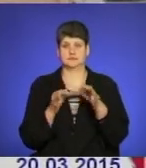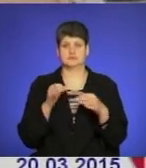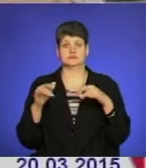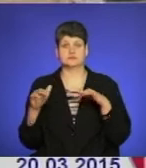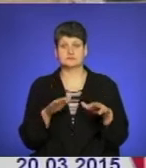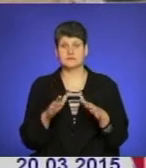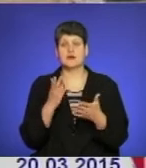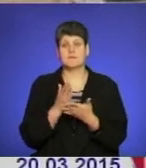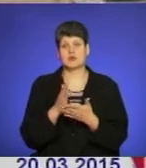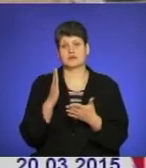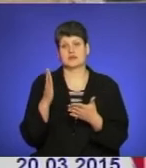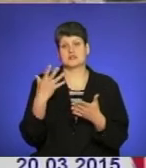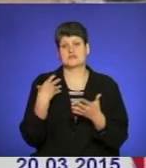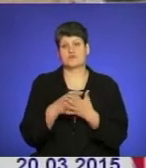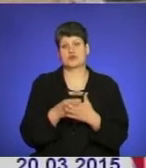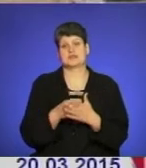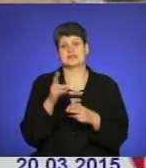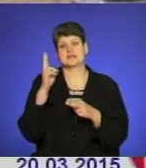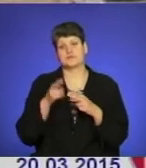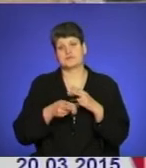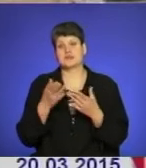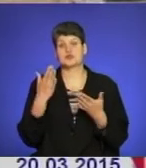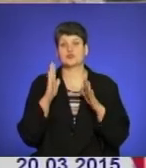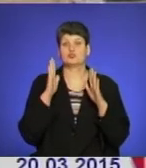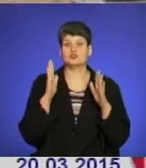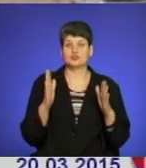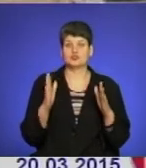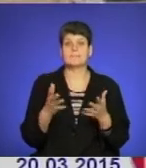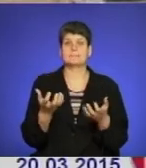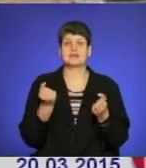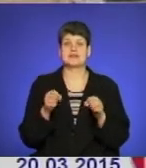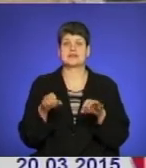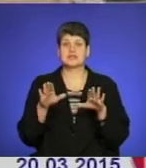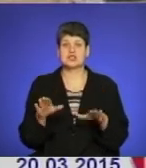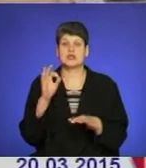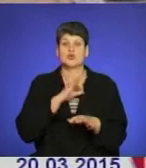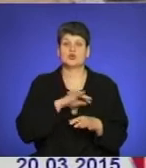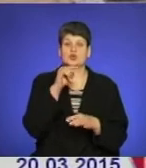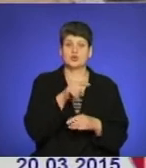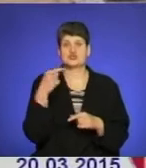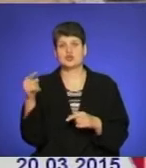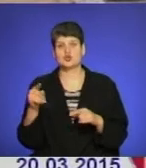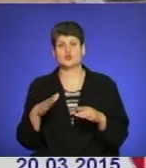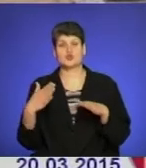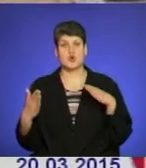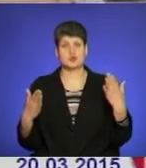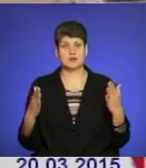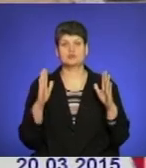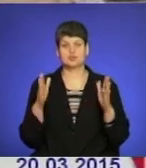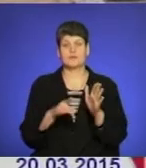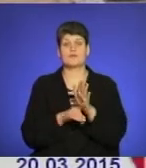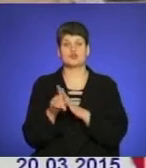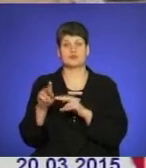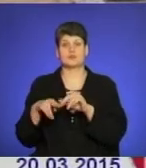справи, вони повинні мати теж своє логічне завершення. Якщо буде прийнято рішення на користь тої чи іншої сторони, тоді вже буде або